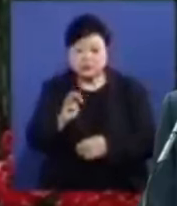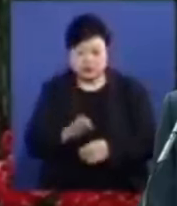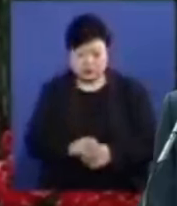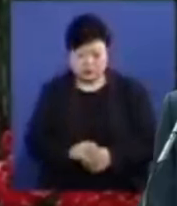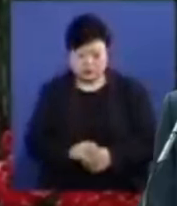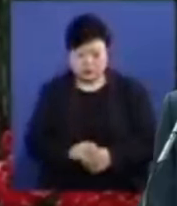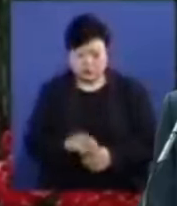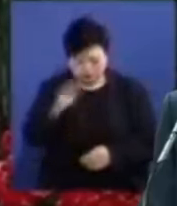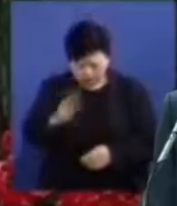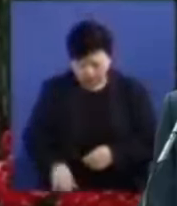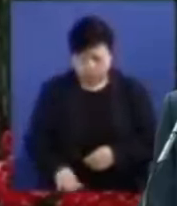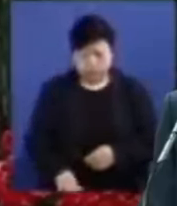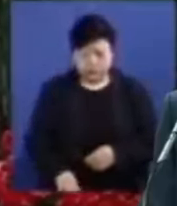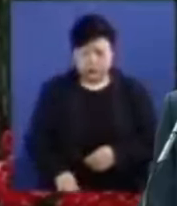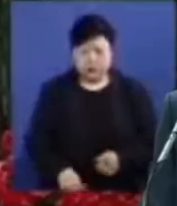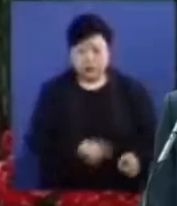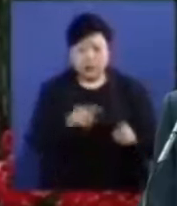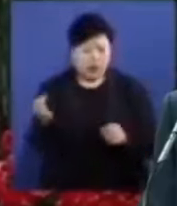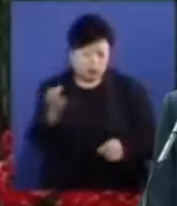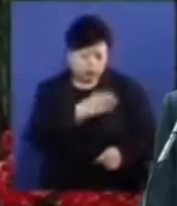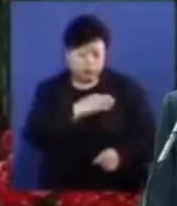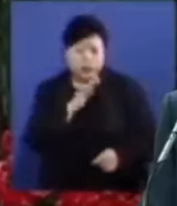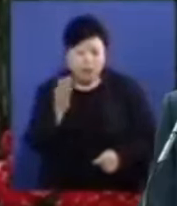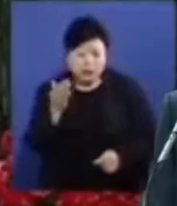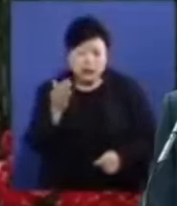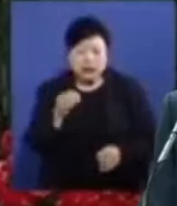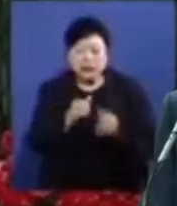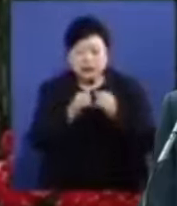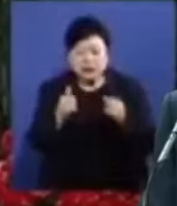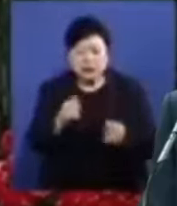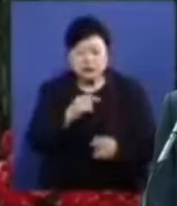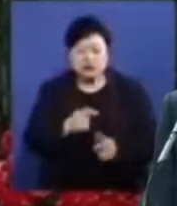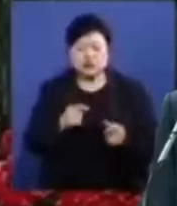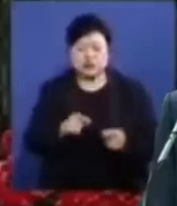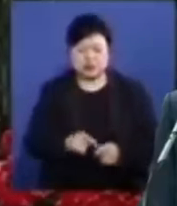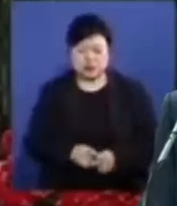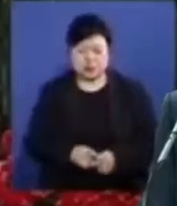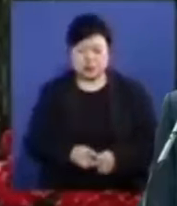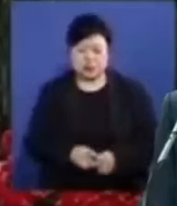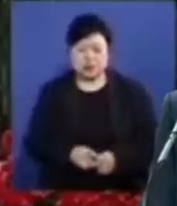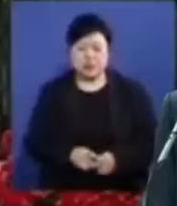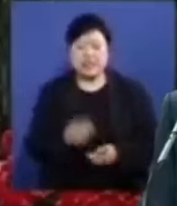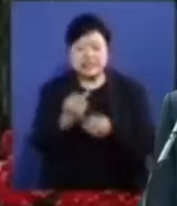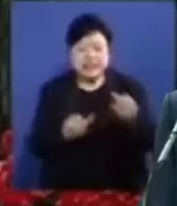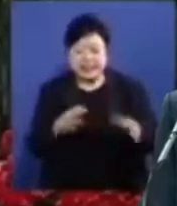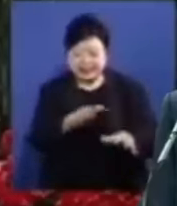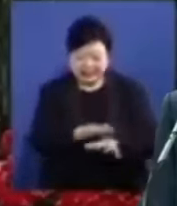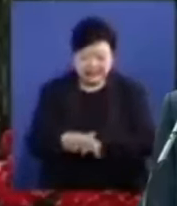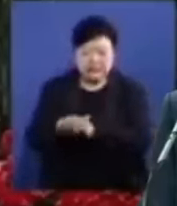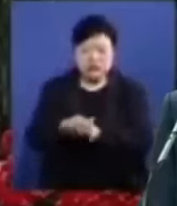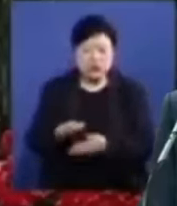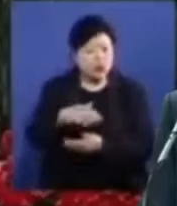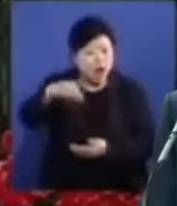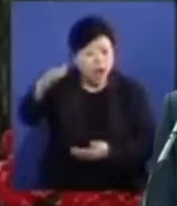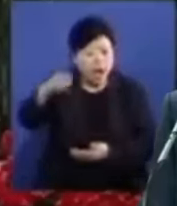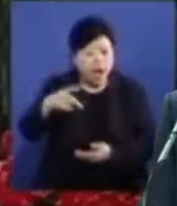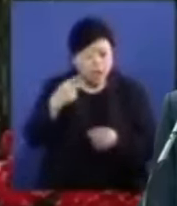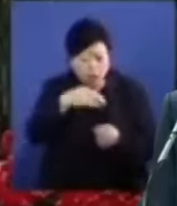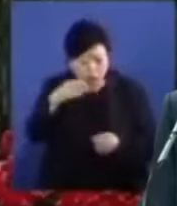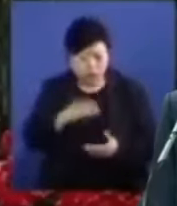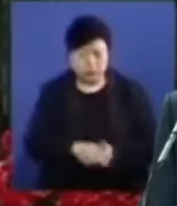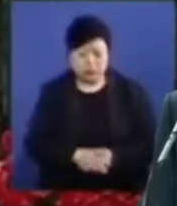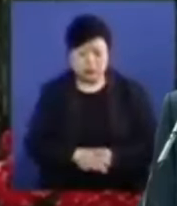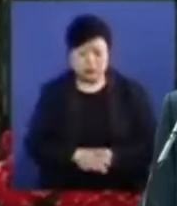것으로 나타났습니다. 생활에 여유가 생기자 사람들은 주일에 산으로, 들로, 사업장으로 가는 것입니다. 기도원도